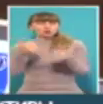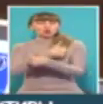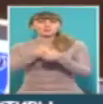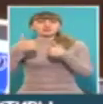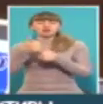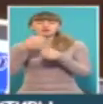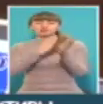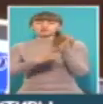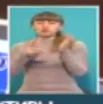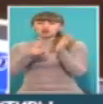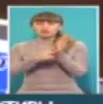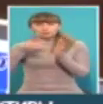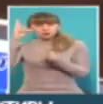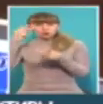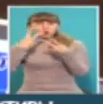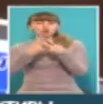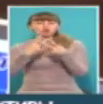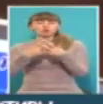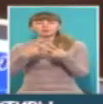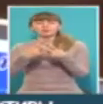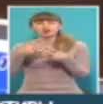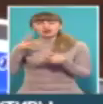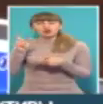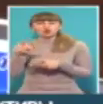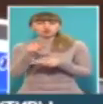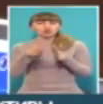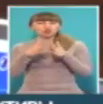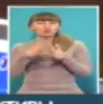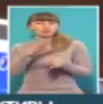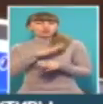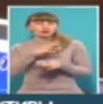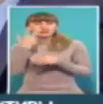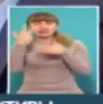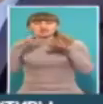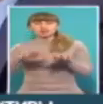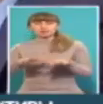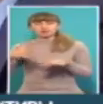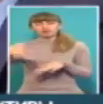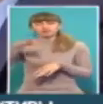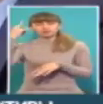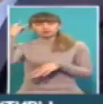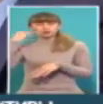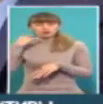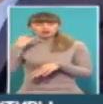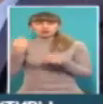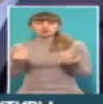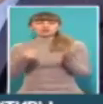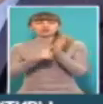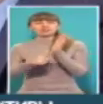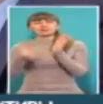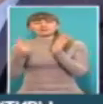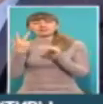Если в 98-м по числу тюремного населения страна занимала далеко не почетное третье место в мире, сегодня на